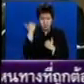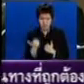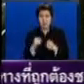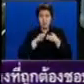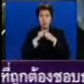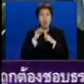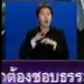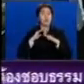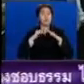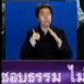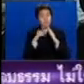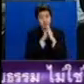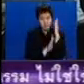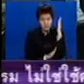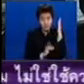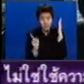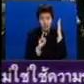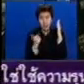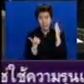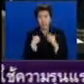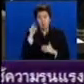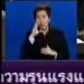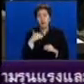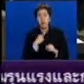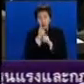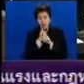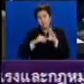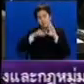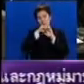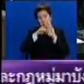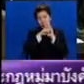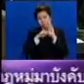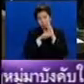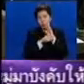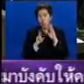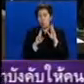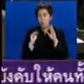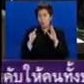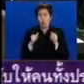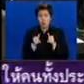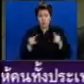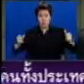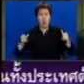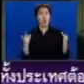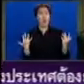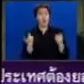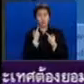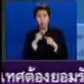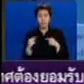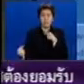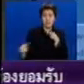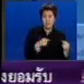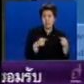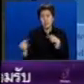บ้านเมืองขณะที่นายชัยเห็นว่าควรจะพิจารณาทุกอย่างตามวาระเพราะมีรัฐมนตรีมารอตอบกระทู้อยู่แล้วส่งผลให้เกิดการโต้เ